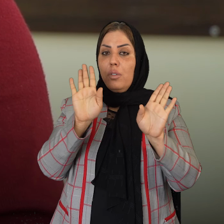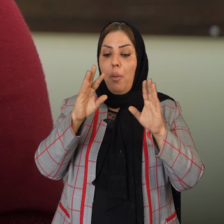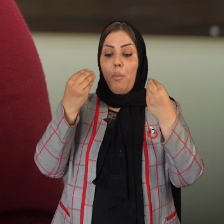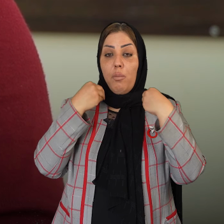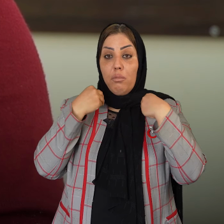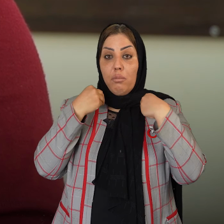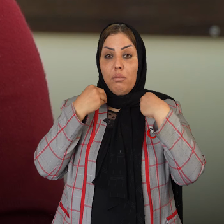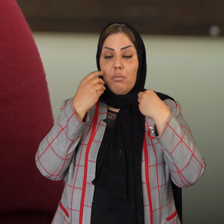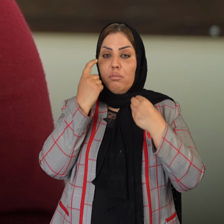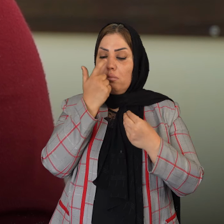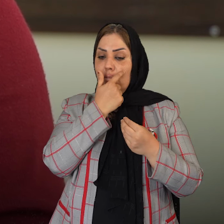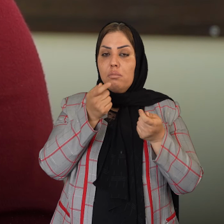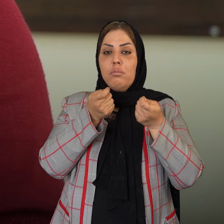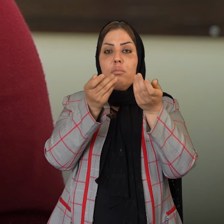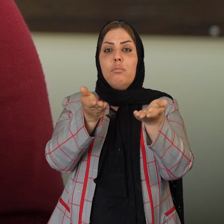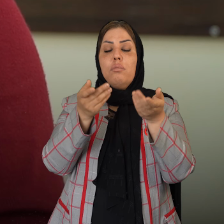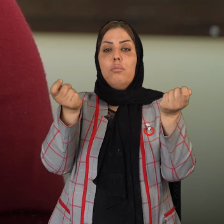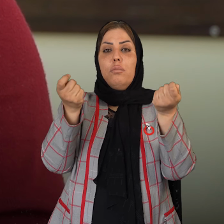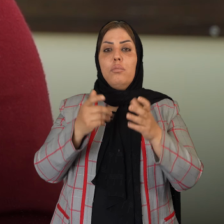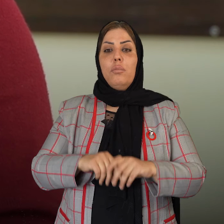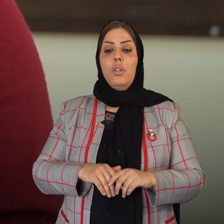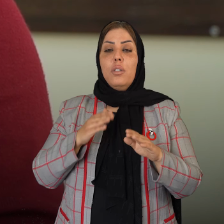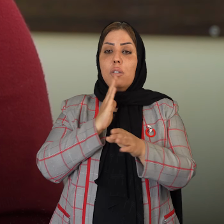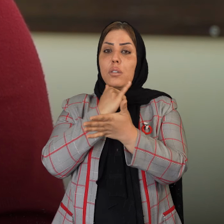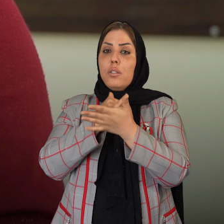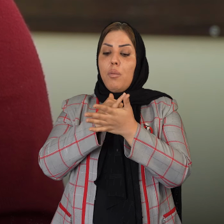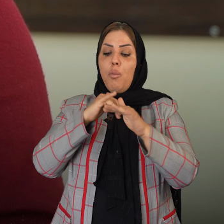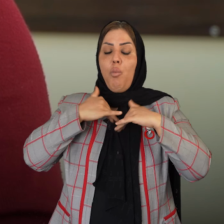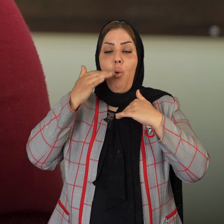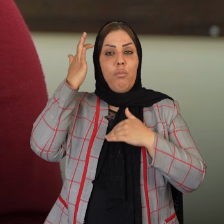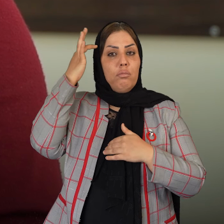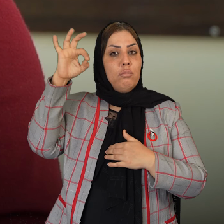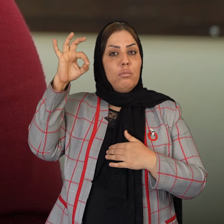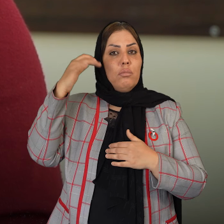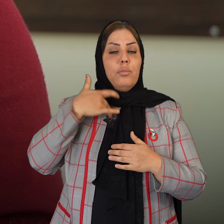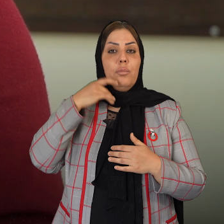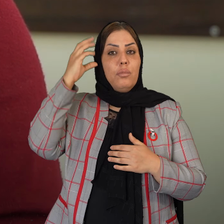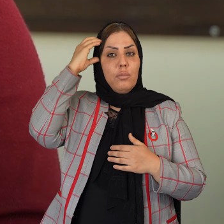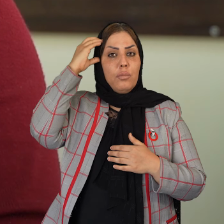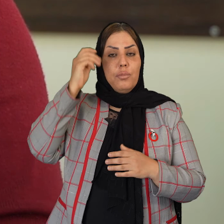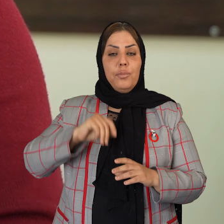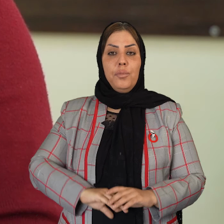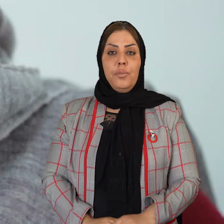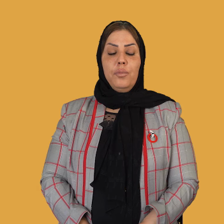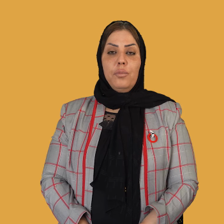کەمئەندامان بڕیار نەدەن. کەسانی کەمئەندام شارەزاترن لە ژیانی خۆیان.